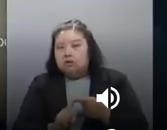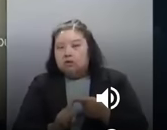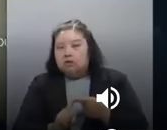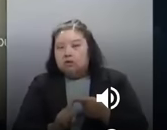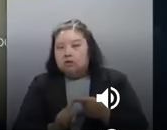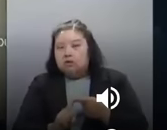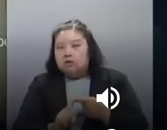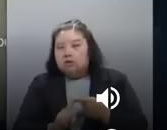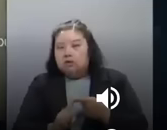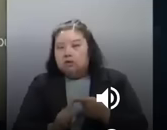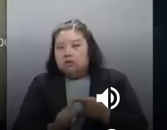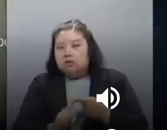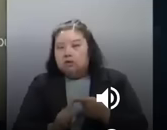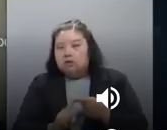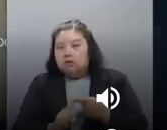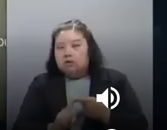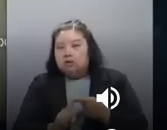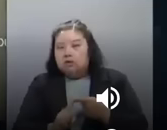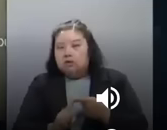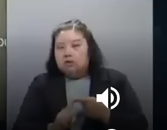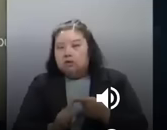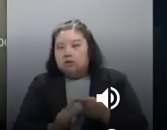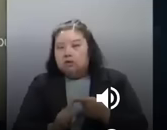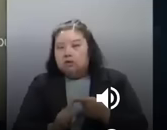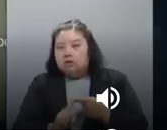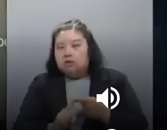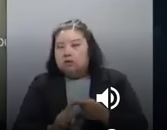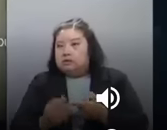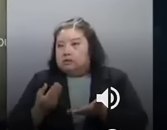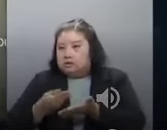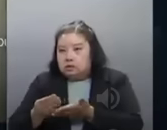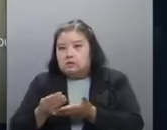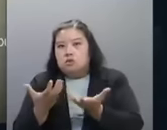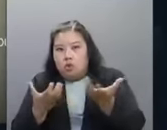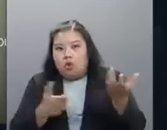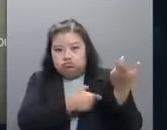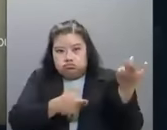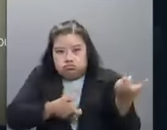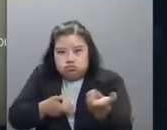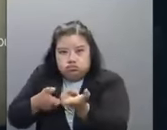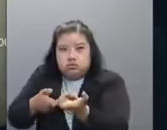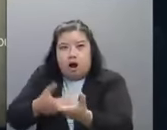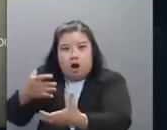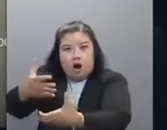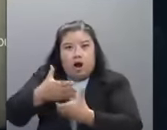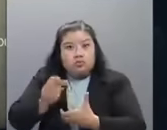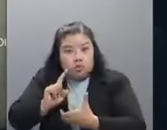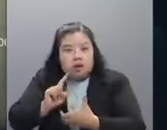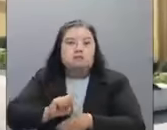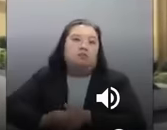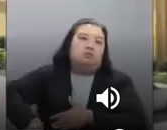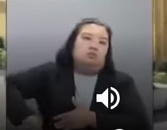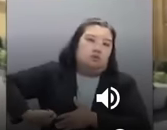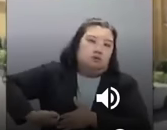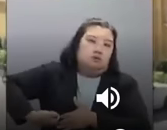นาะตากระมาเนี่ยตุ้ดขยะมาหล่อตาจิกุเวติที่พลาดแต่ปาจีย ุทธปกรณ์จำนวนมากจากกัมพูช